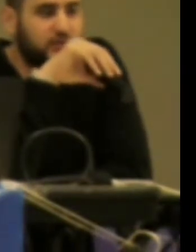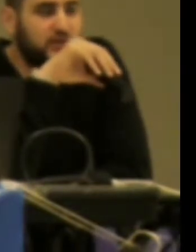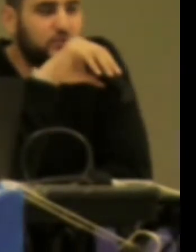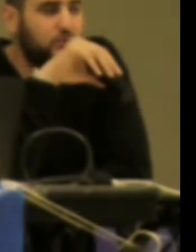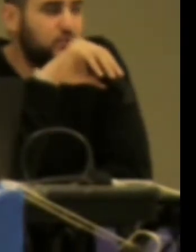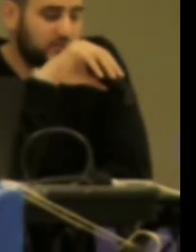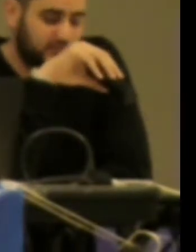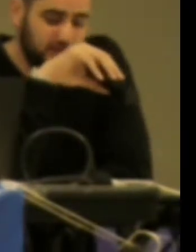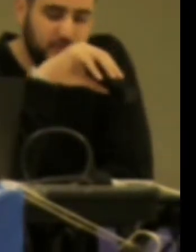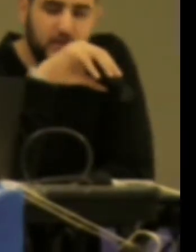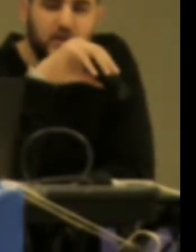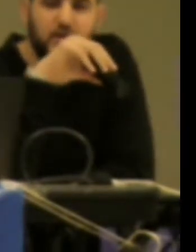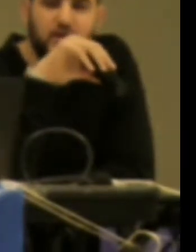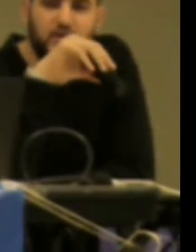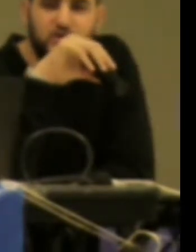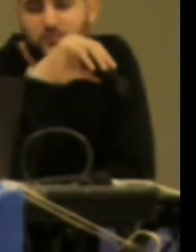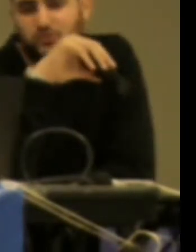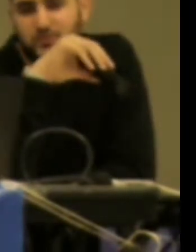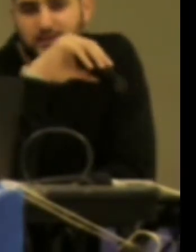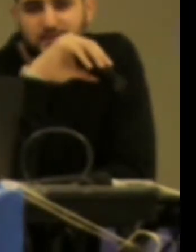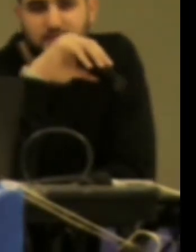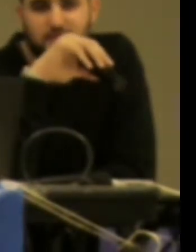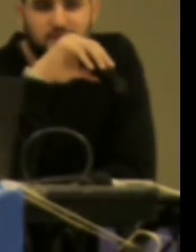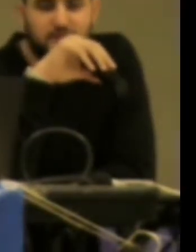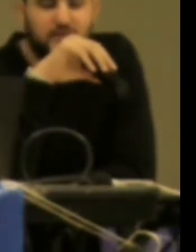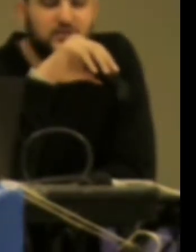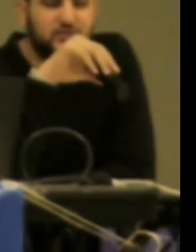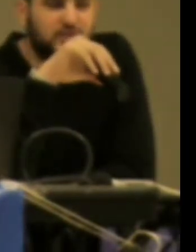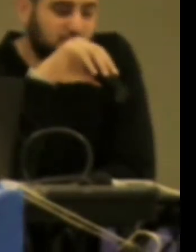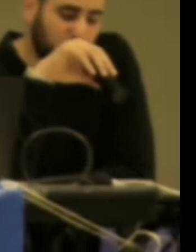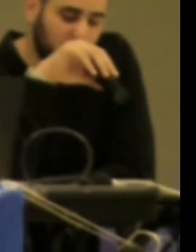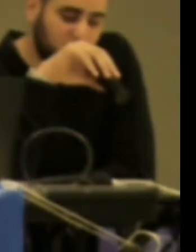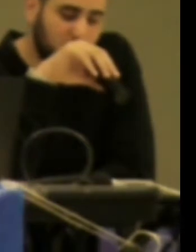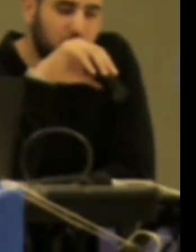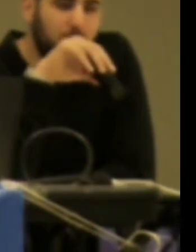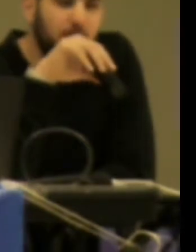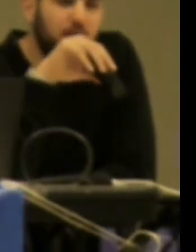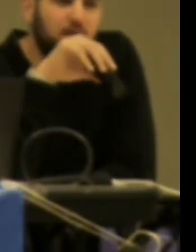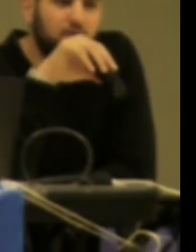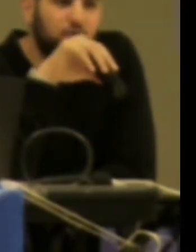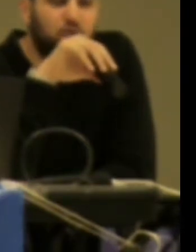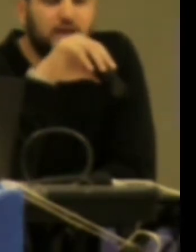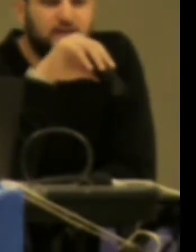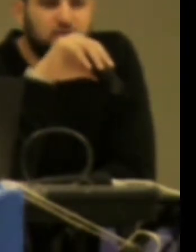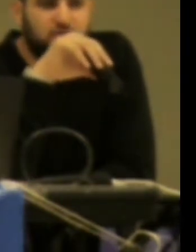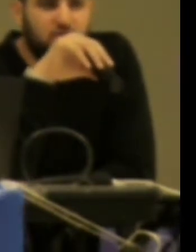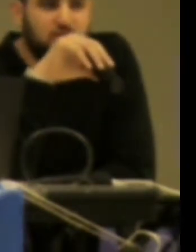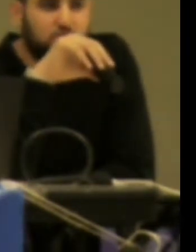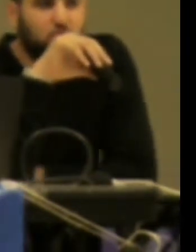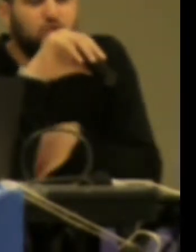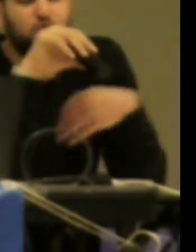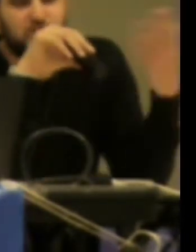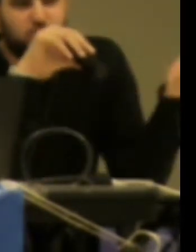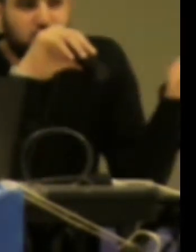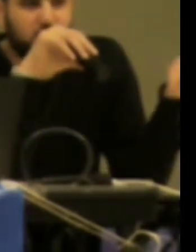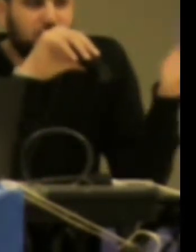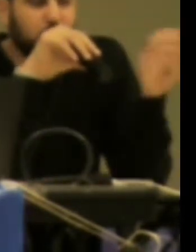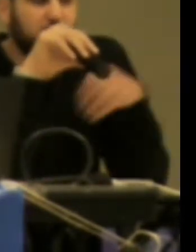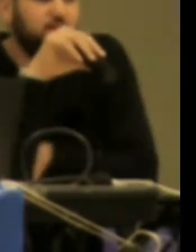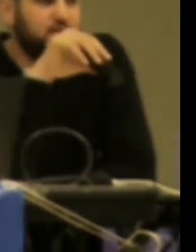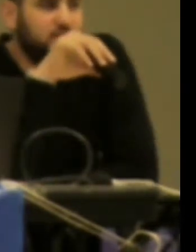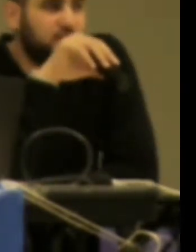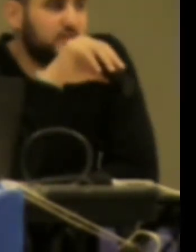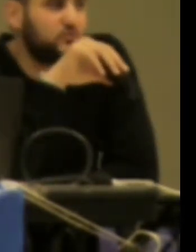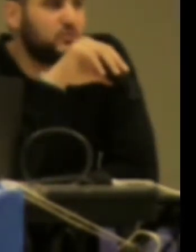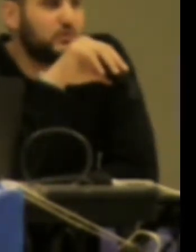avec nos frères de l'UFCM. Je vais plus parler des activités qui sont en cours. Donc on a un centre de formation, donc là on gère le centre